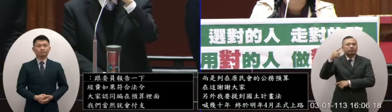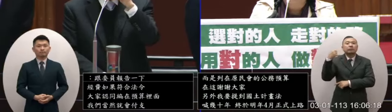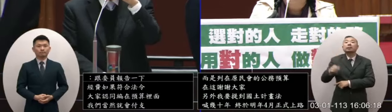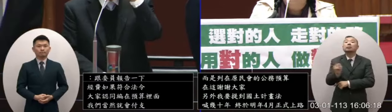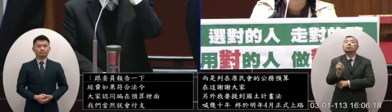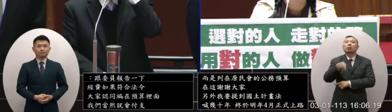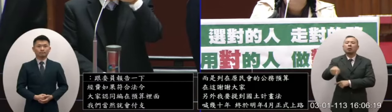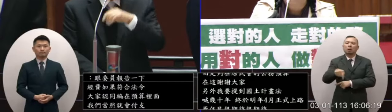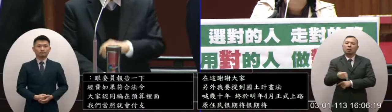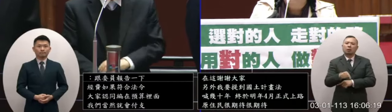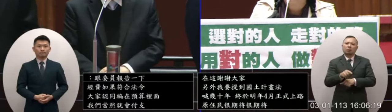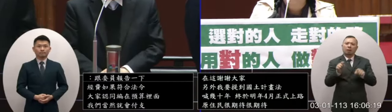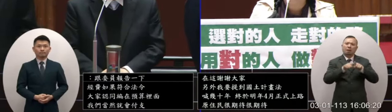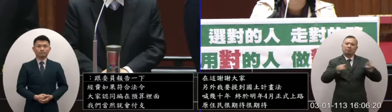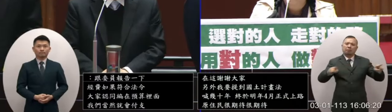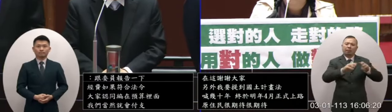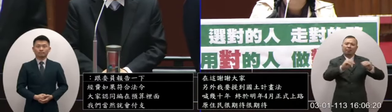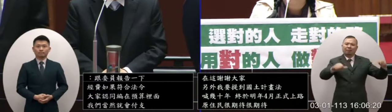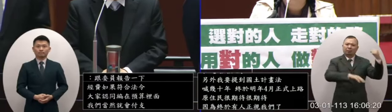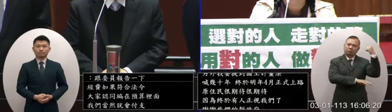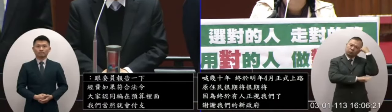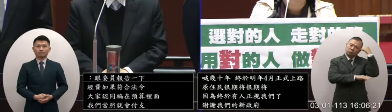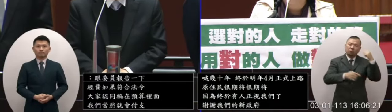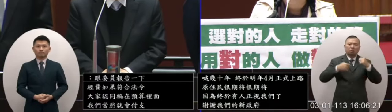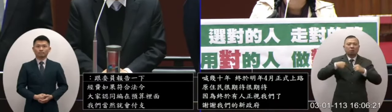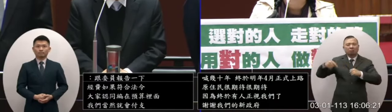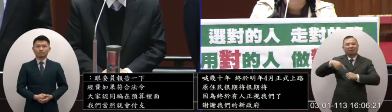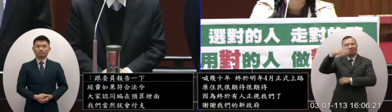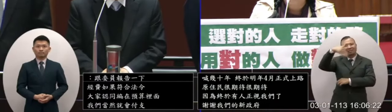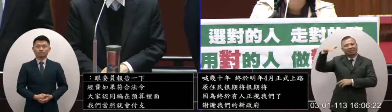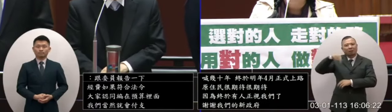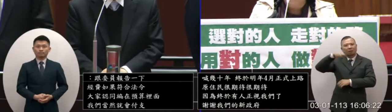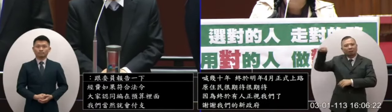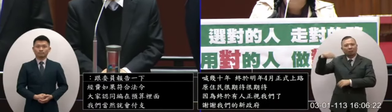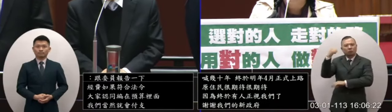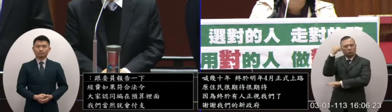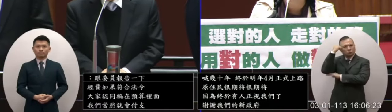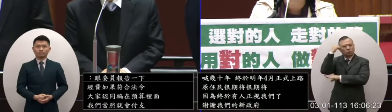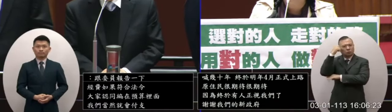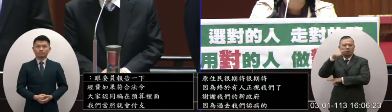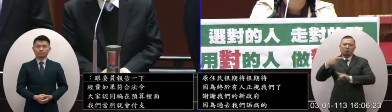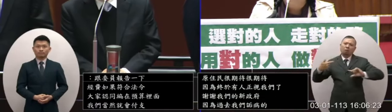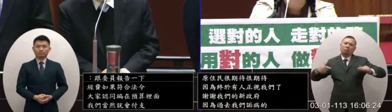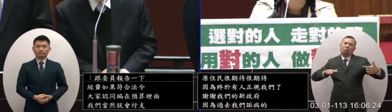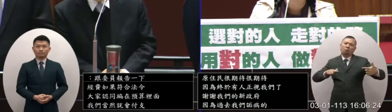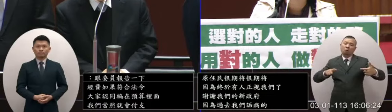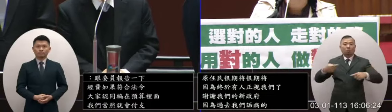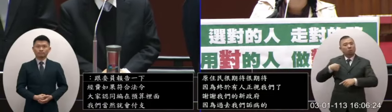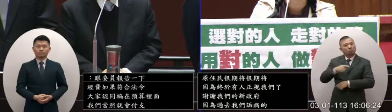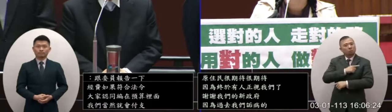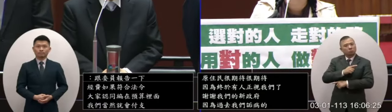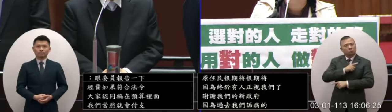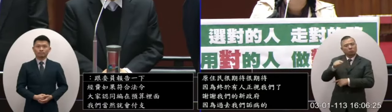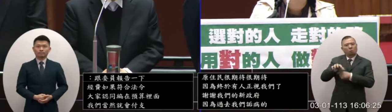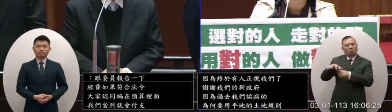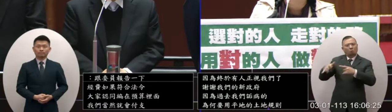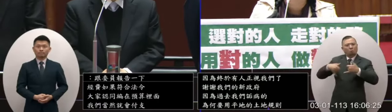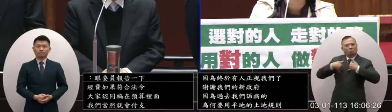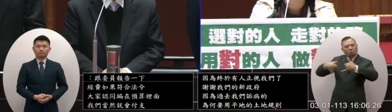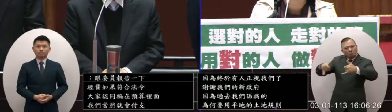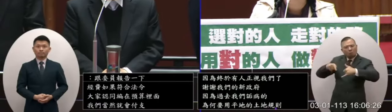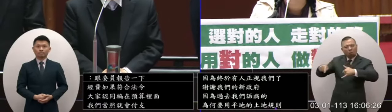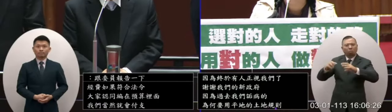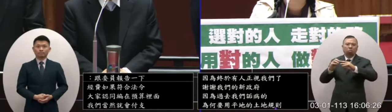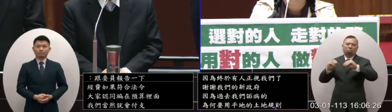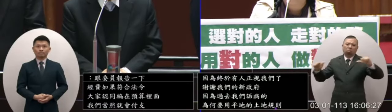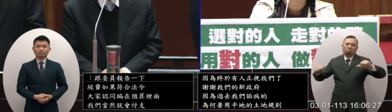的规则来去看山坡地的土地规则，明明我们的农牧用地就是长在山坡上，可